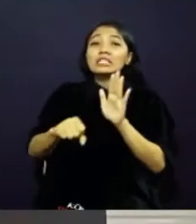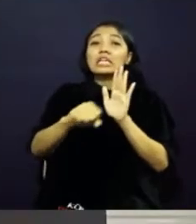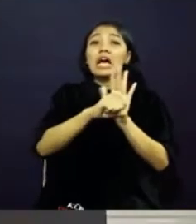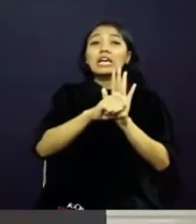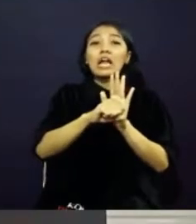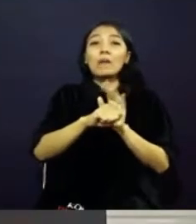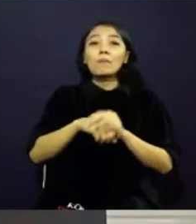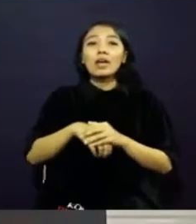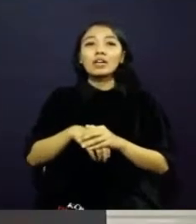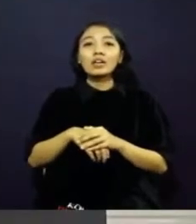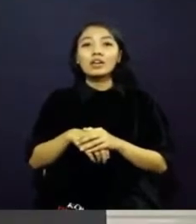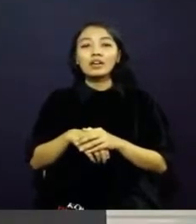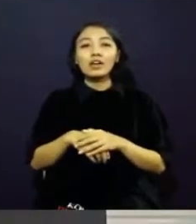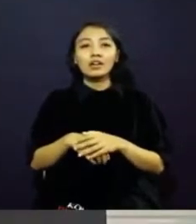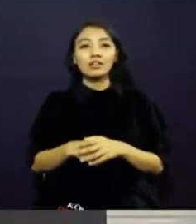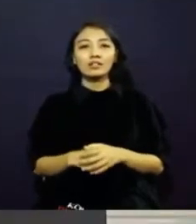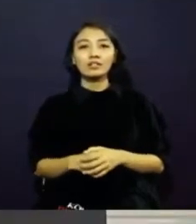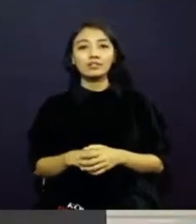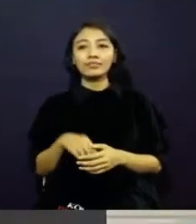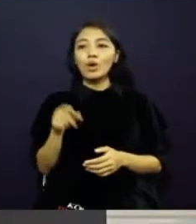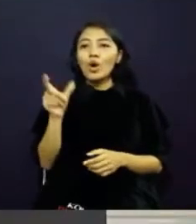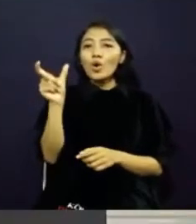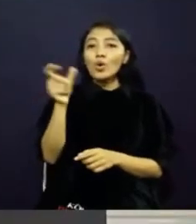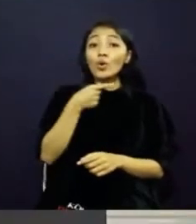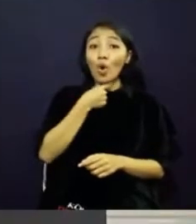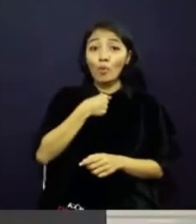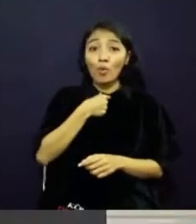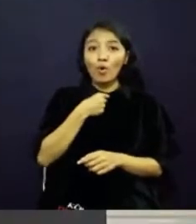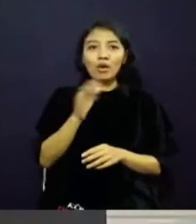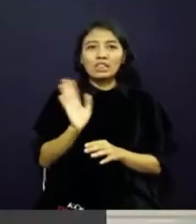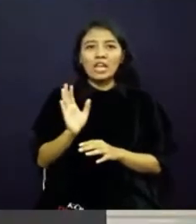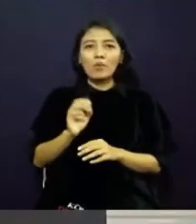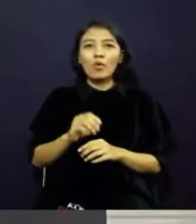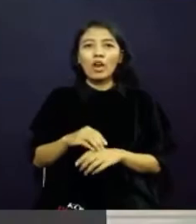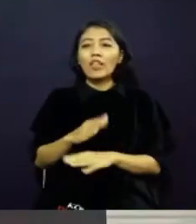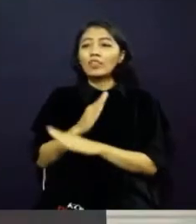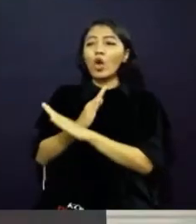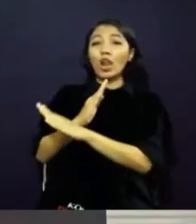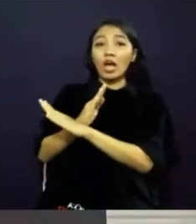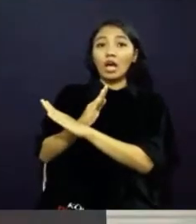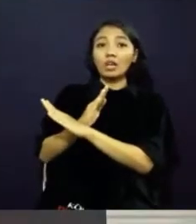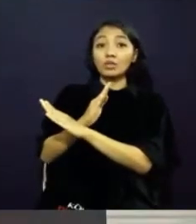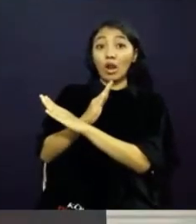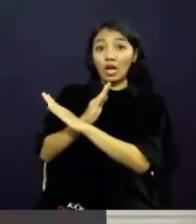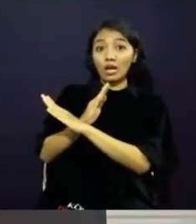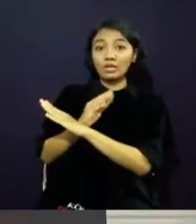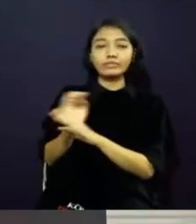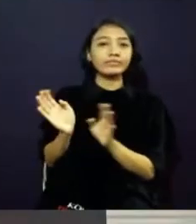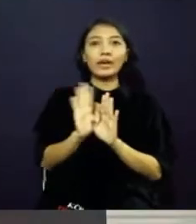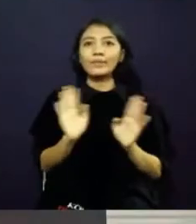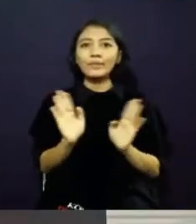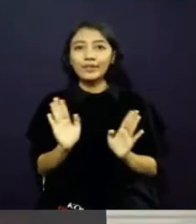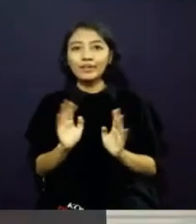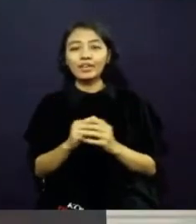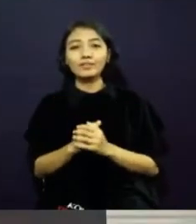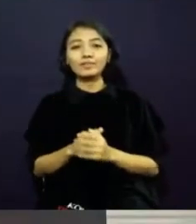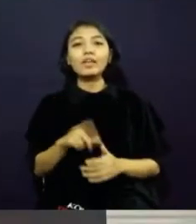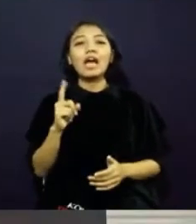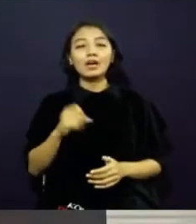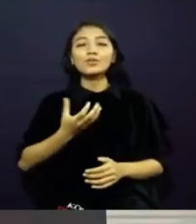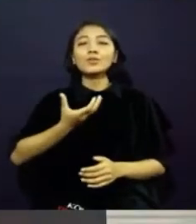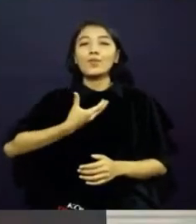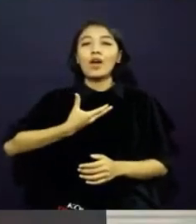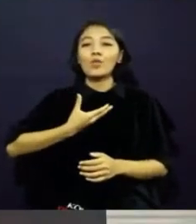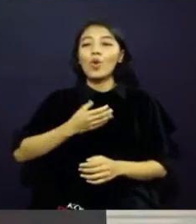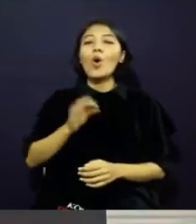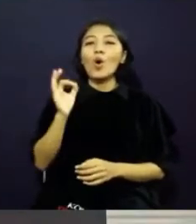menguruskan Apalagi kita meyakini bahwa sakramen ekaristi adalah puncak